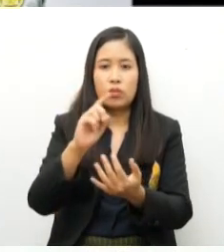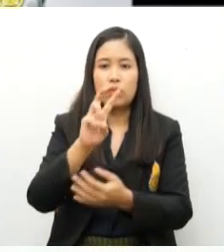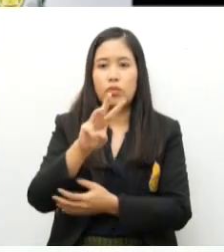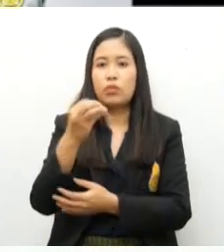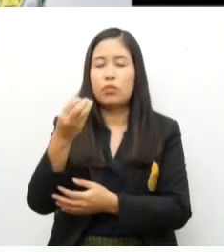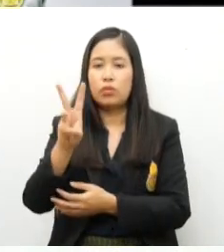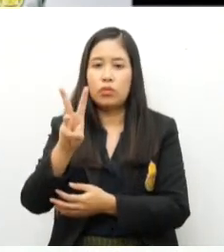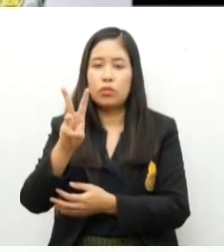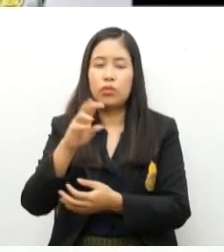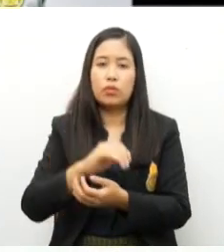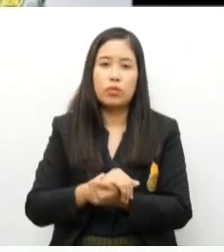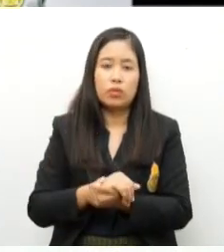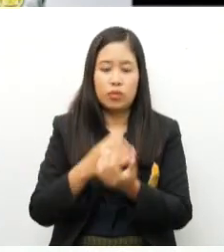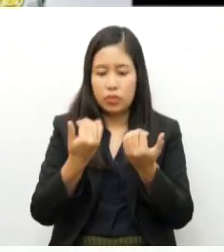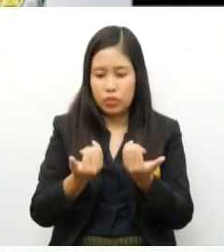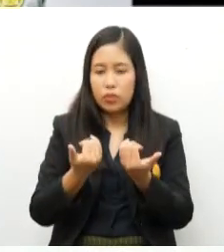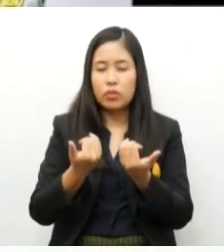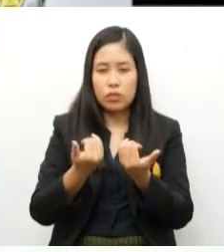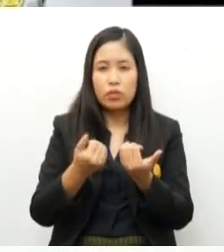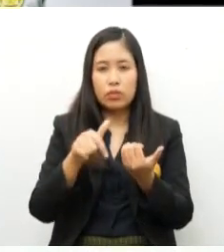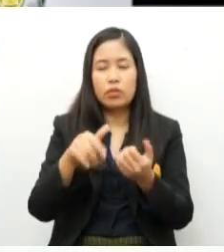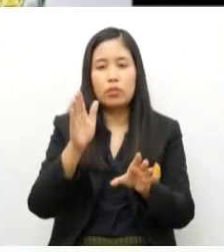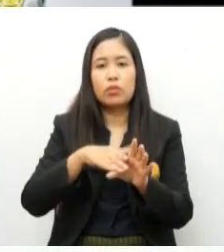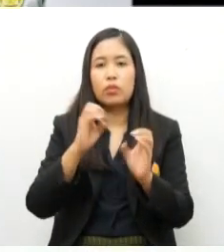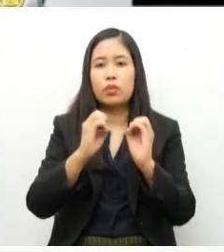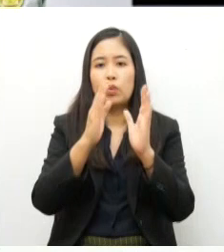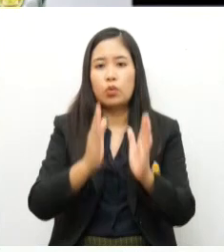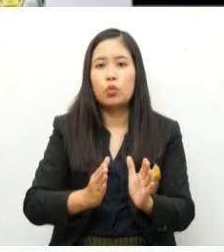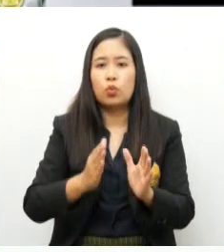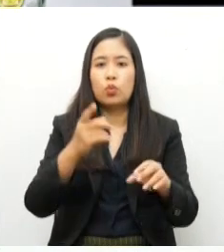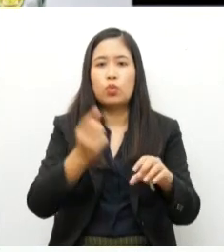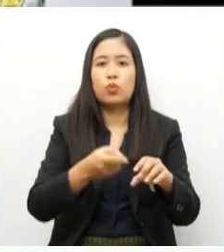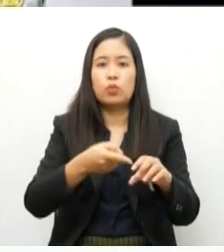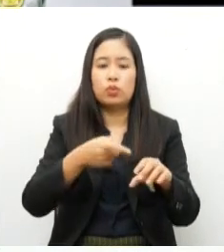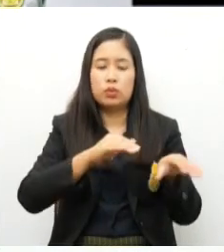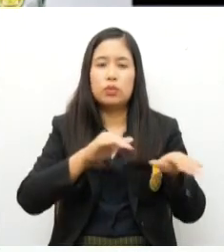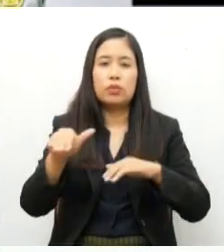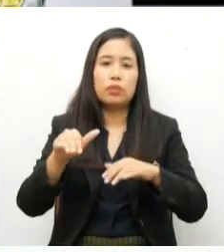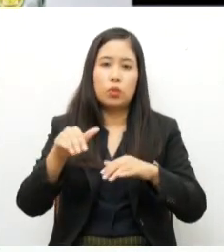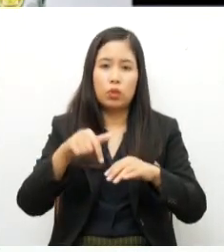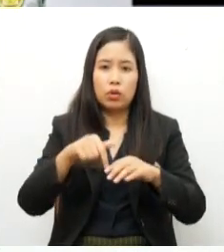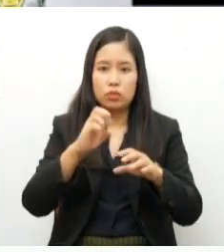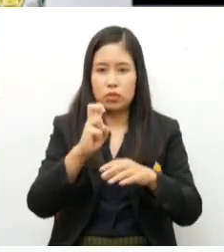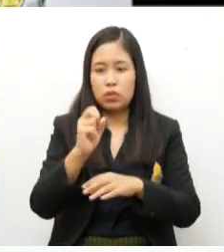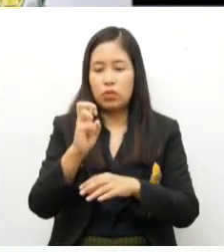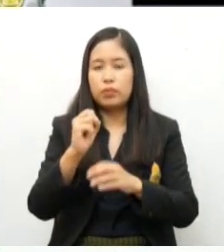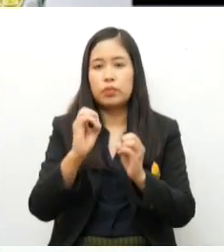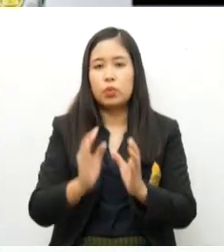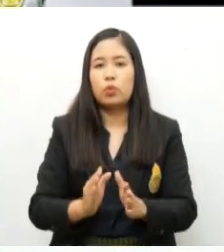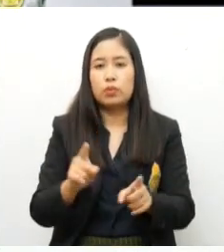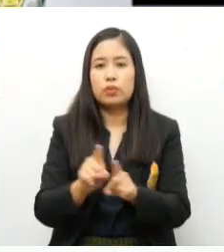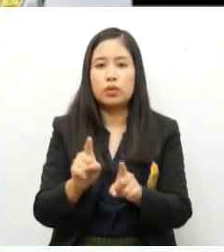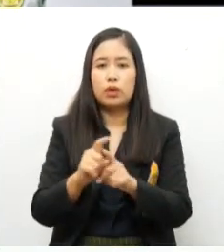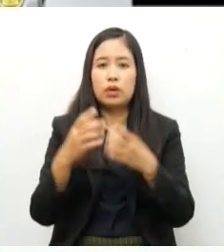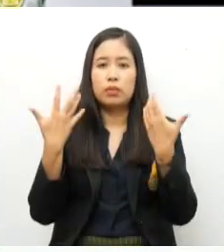ครับอันนี้ก็เป็นอีกส่วนหนึ่งซึ่งจะสำหรับคุณครูที่จะต้องเตรียมตัวในการที่จะเตรียมสอบนะครับในการที่จะเข้